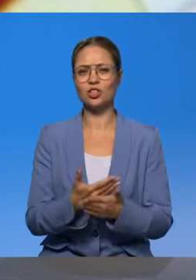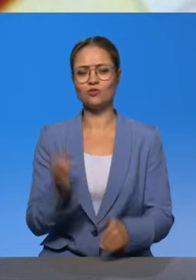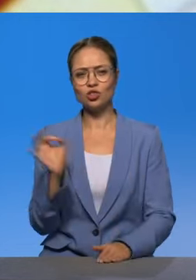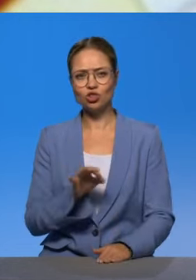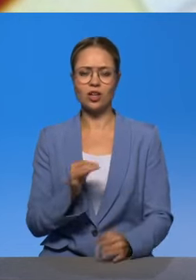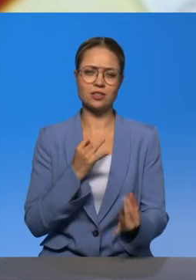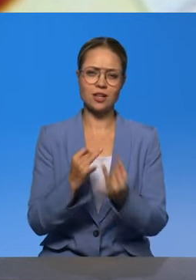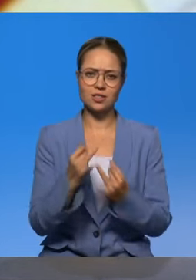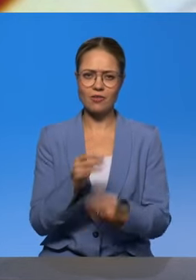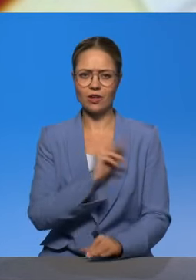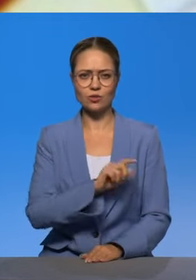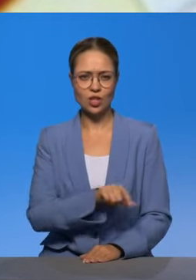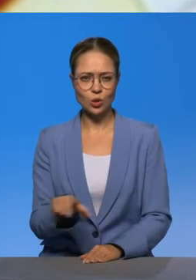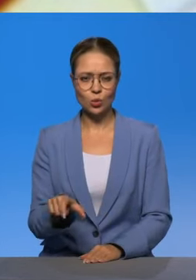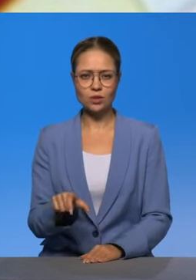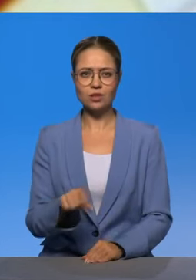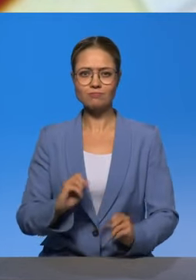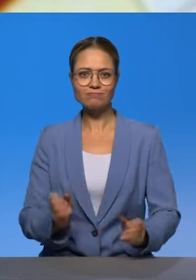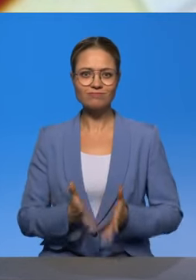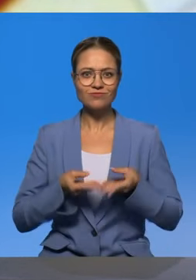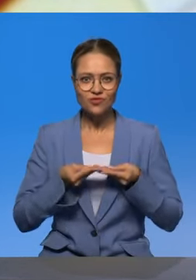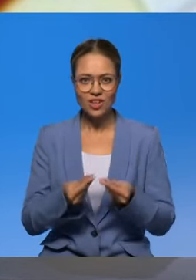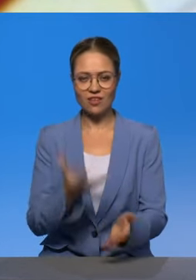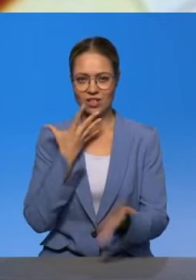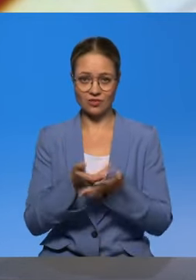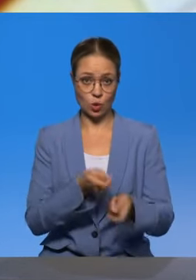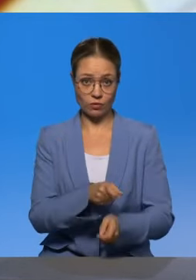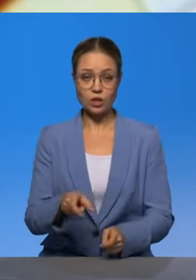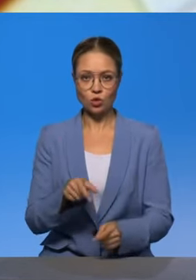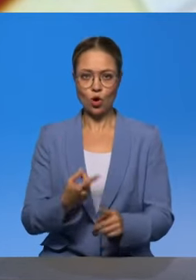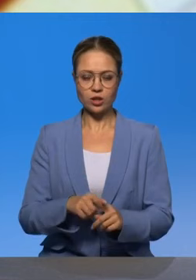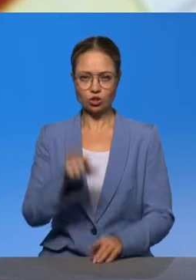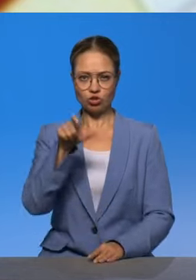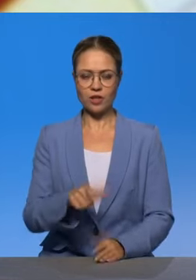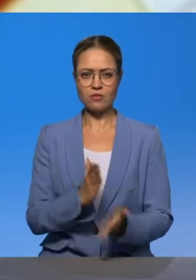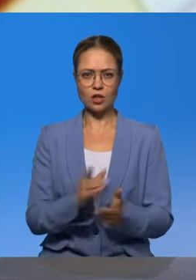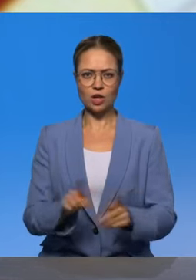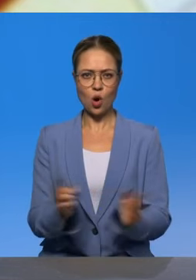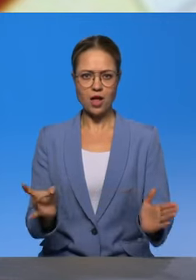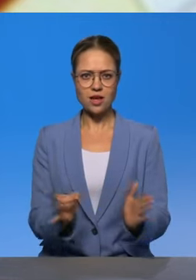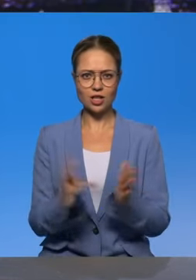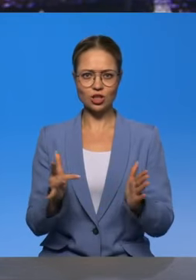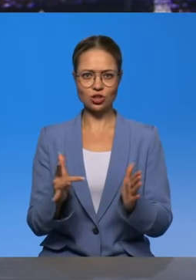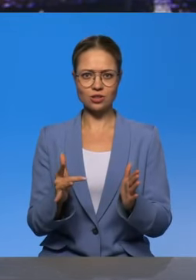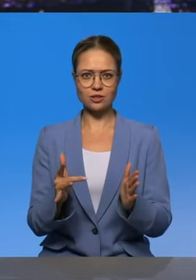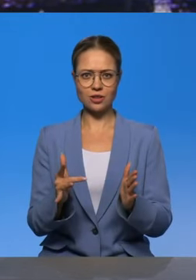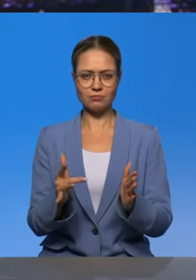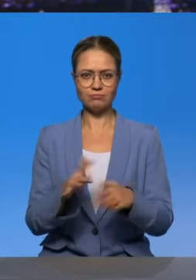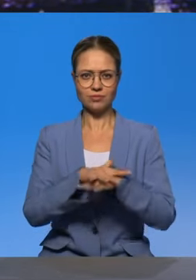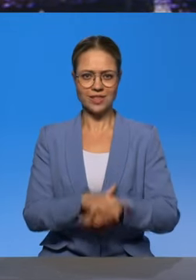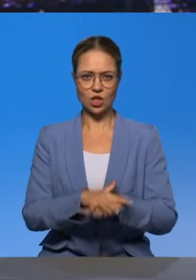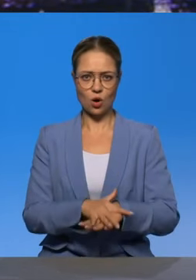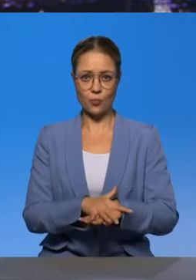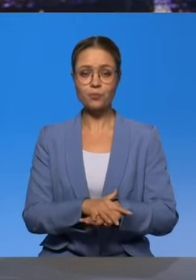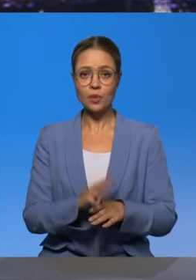разговаривают с сотрудниками, вдохновляют своих руководителей, то они являются таким энергетическим ядром. И вот это дальше